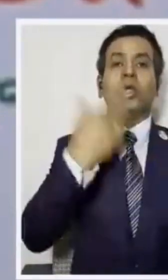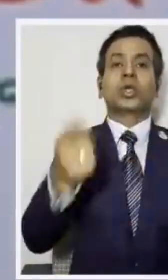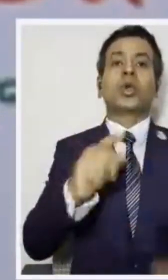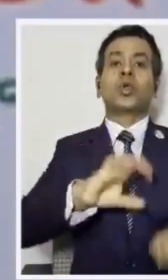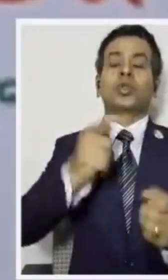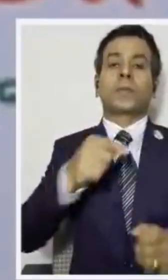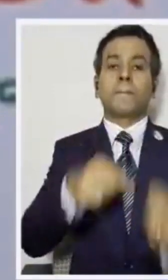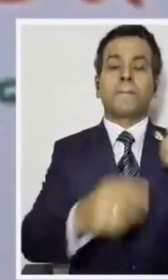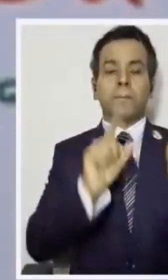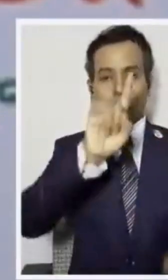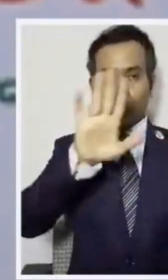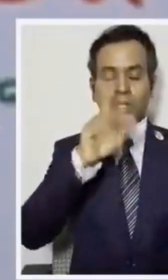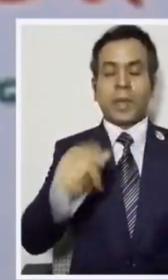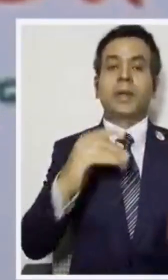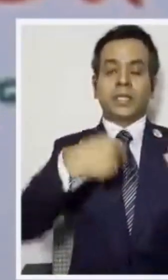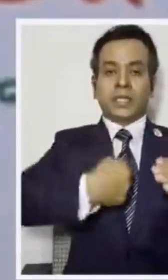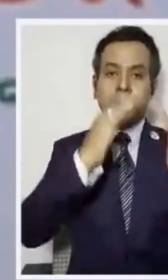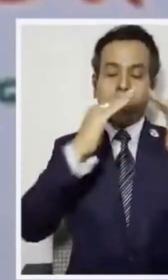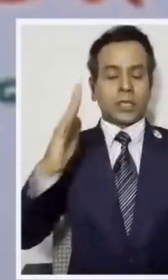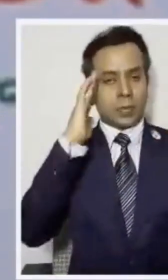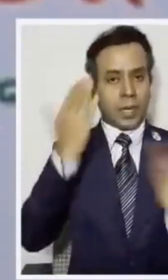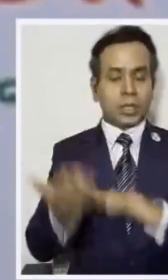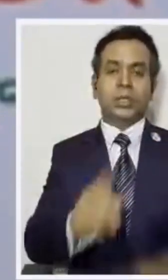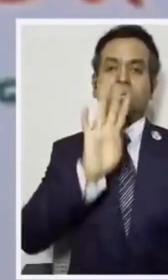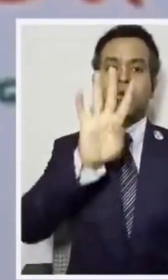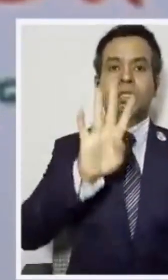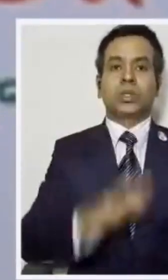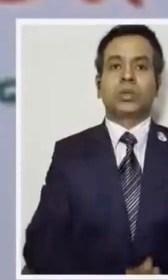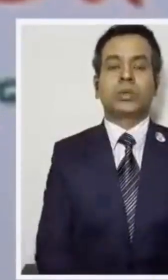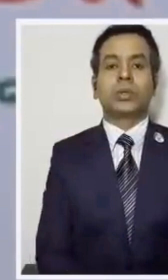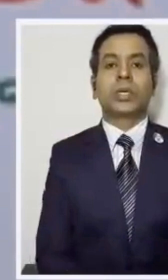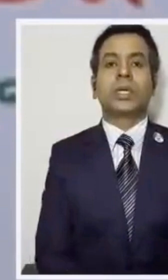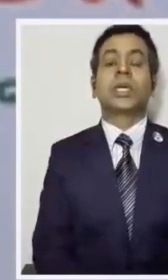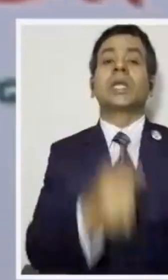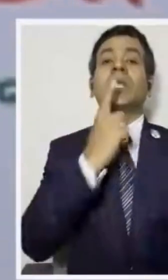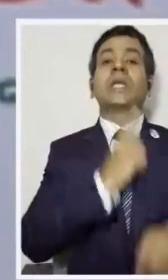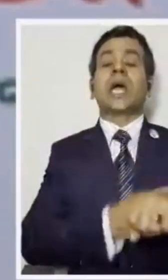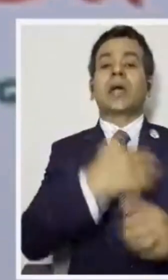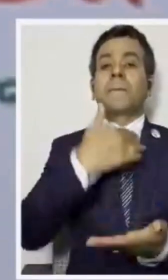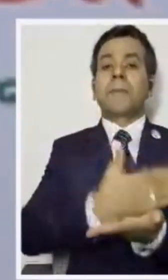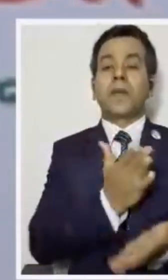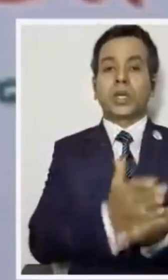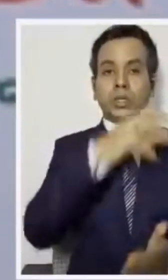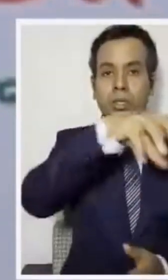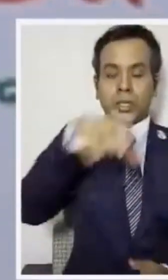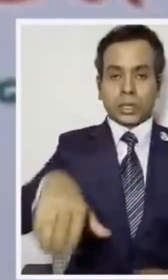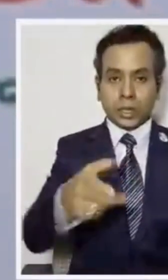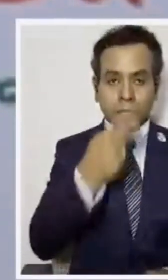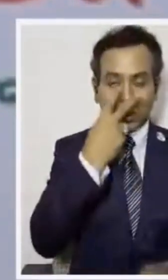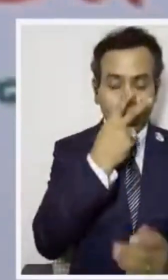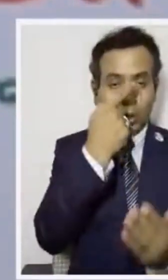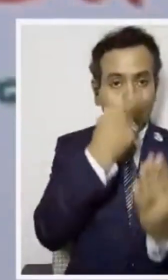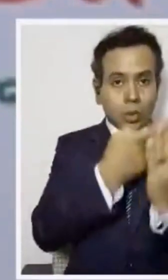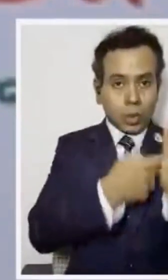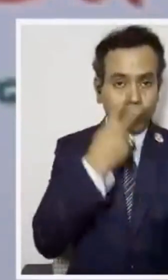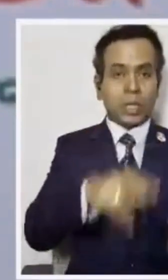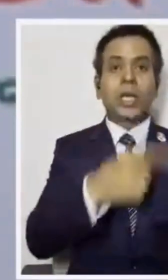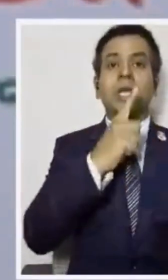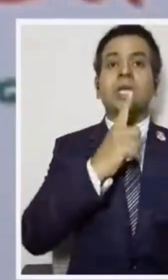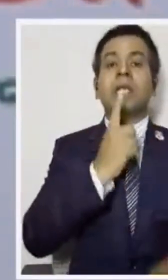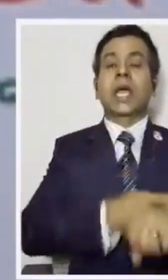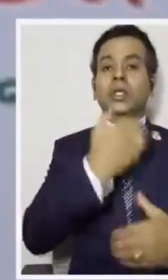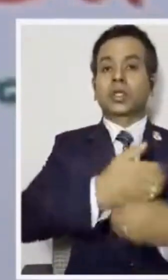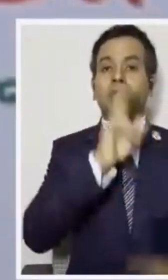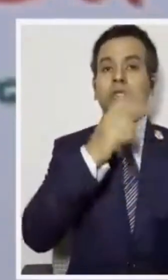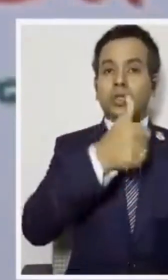ঢাকা ডিভিশনের গুলি যদি আমরা দেখি, তাহলে ঢাকা সিটিতে 6টি, ঢাকায় 2টি, গোপালগঞ্জ 1 জন, মুন্সিগঞ্জ 1 জন, টাঙ্গাইল 1 জন,